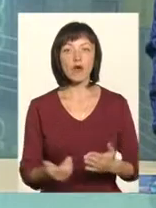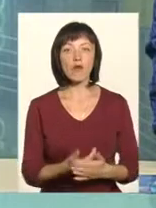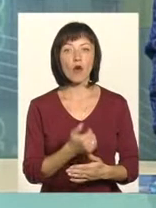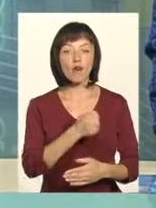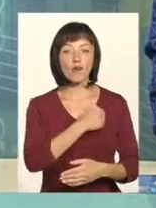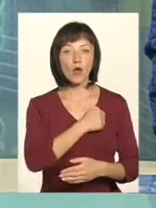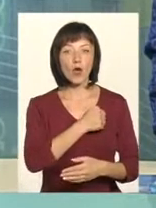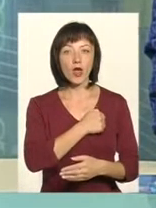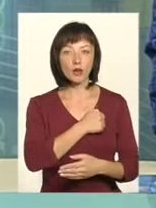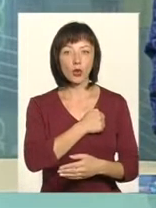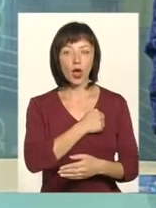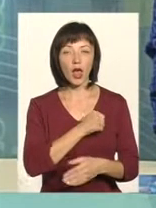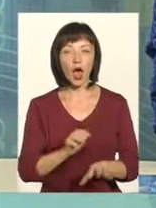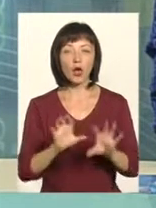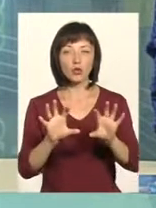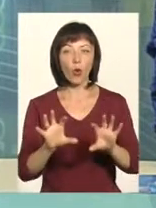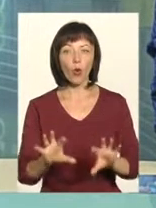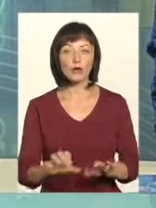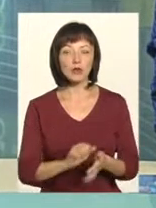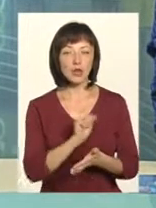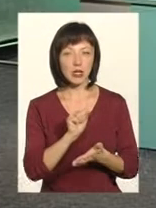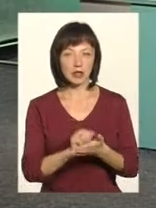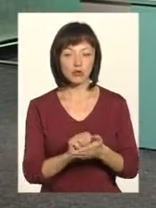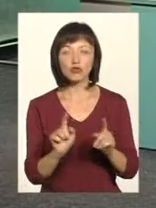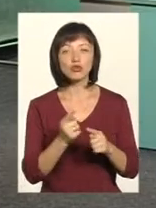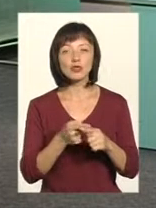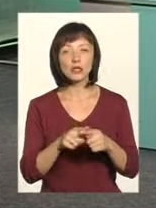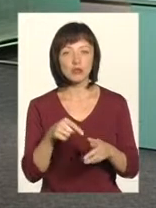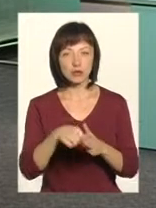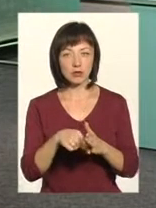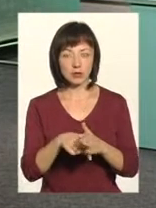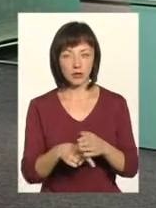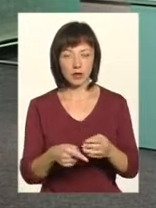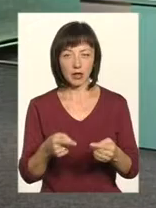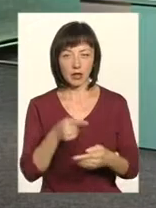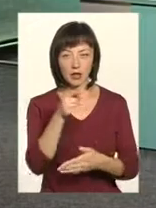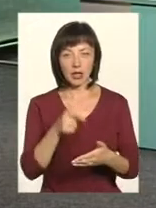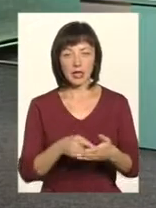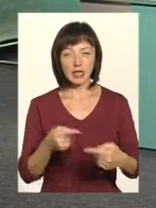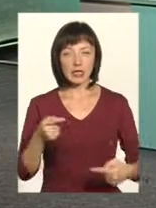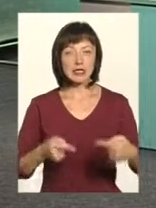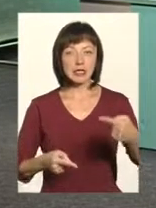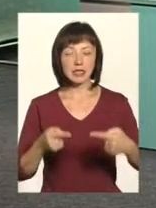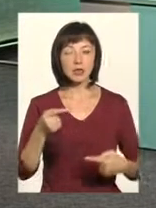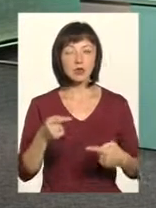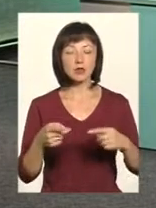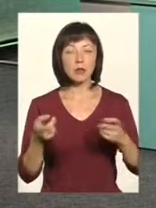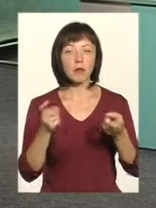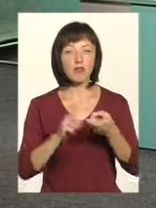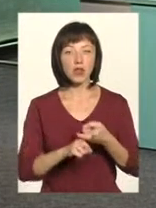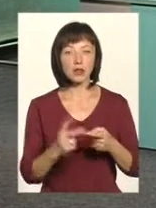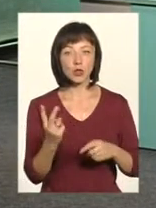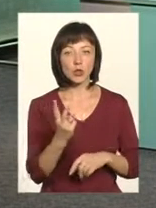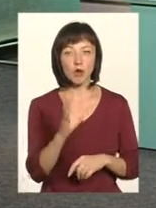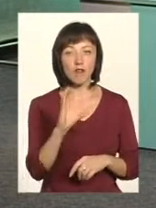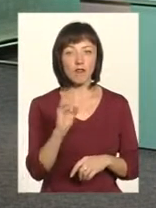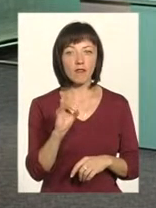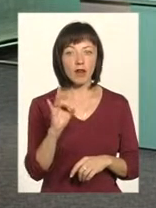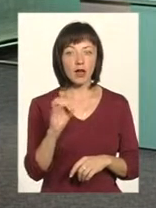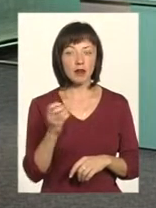воєнної доктрини. Що це може означати для України? Ну, власне, ці дискусії, очевидно, пов'язані з тим, що 2 вересня